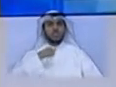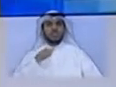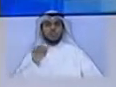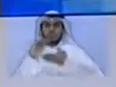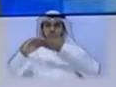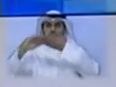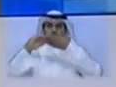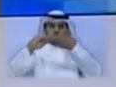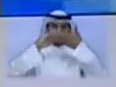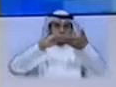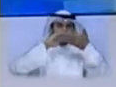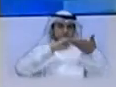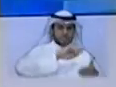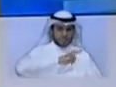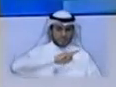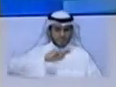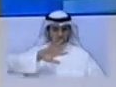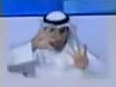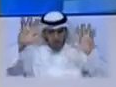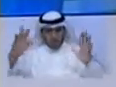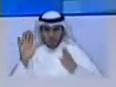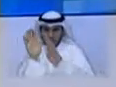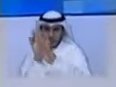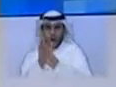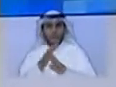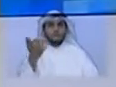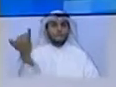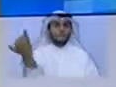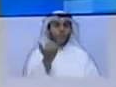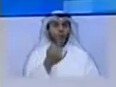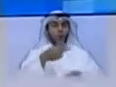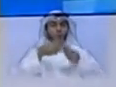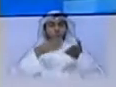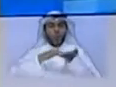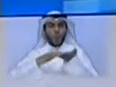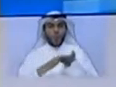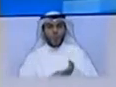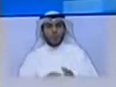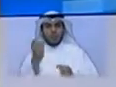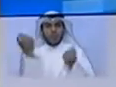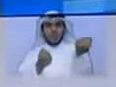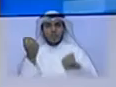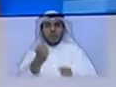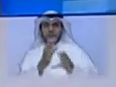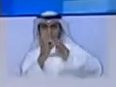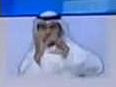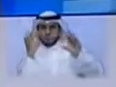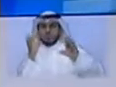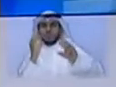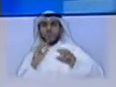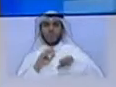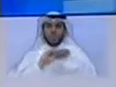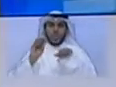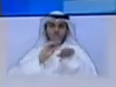المساعدات، حيث قدمت اللجنة الطبية العليا للإغاثة الكويتية حافلات نقل كدعم لمرافقها الحكومية